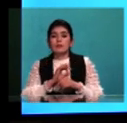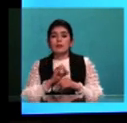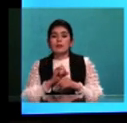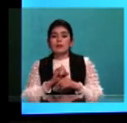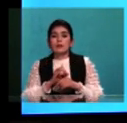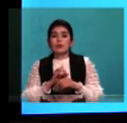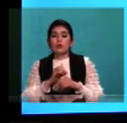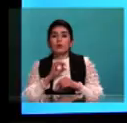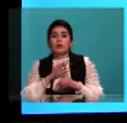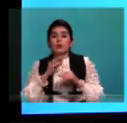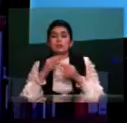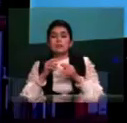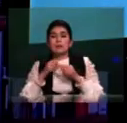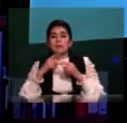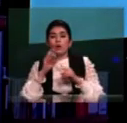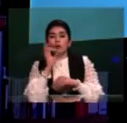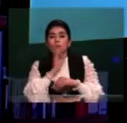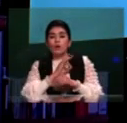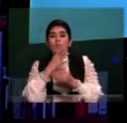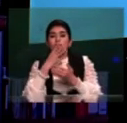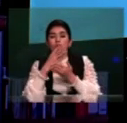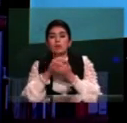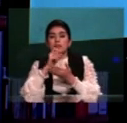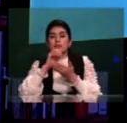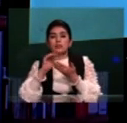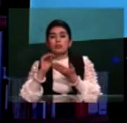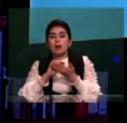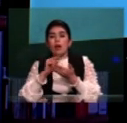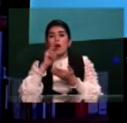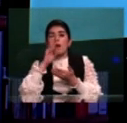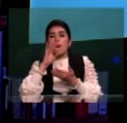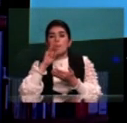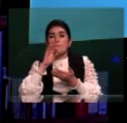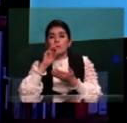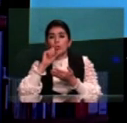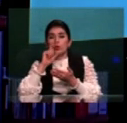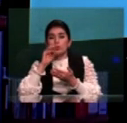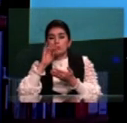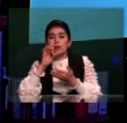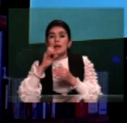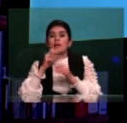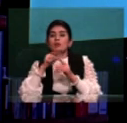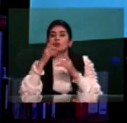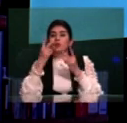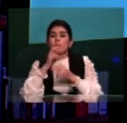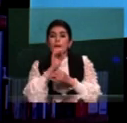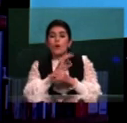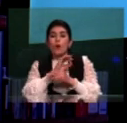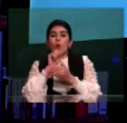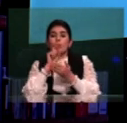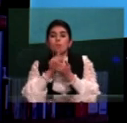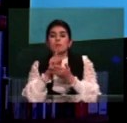уже самостоятельно установить пароль на свою учетную запись в компьютере. Для этого необходимо будет использовать